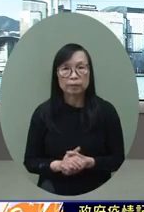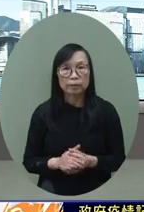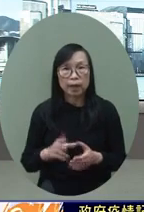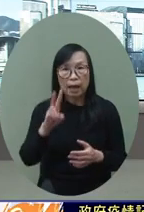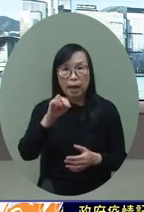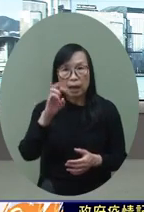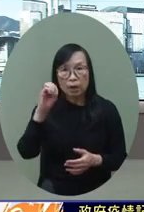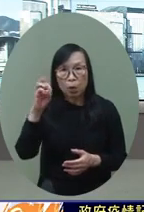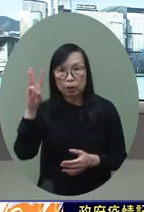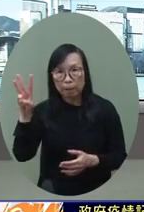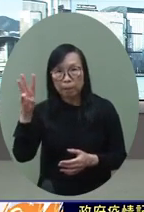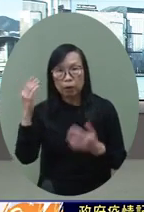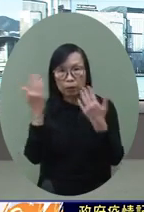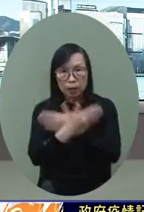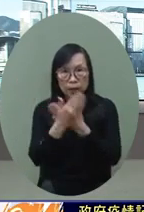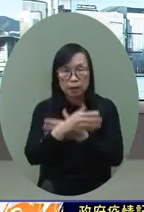好，下一位，嗰位女士第二行，系，系你好，NTV